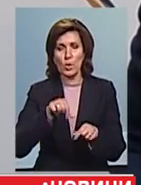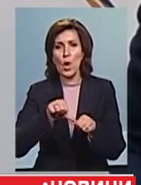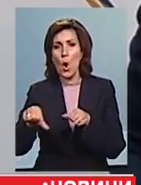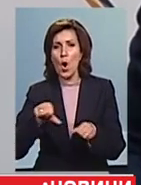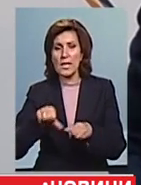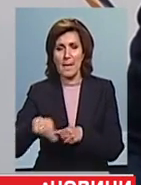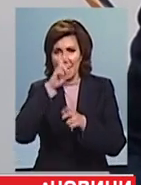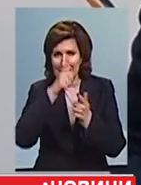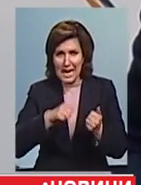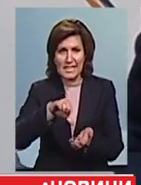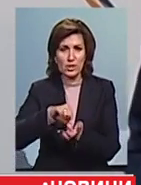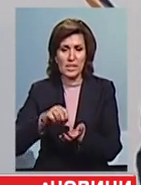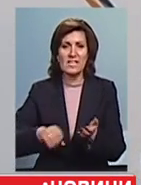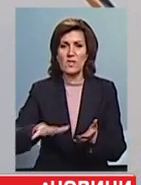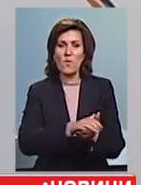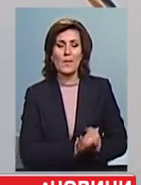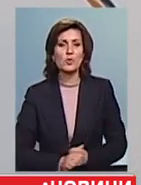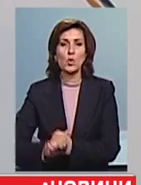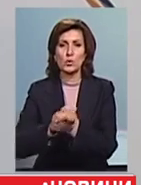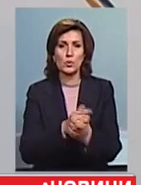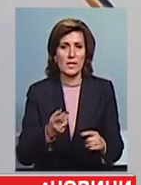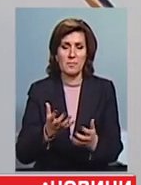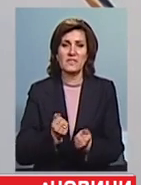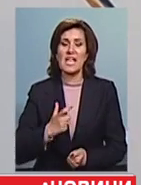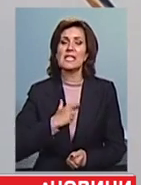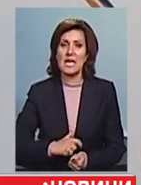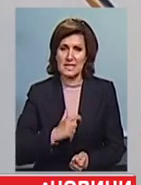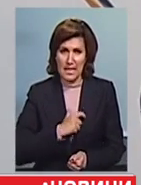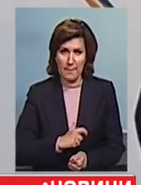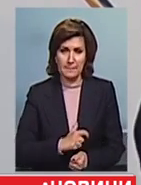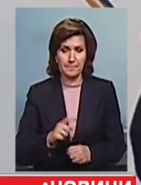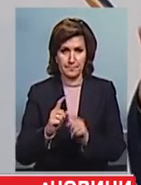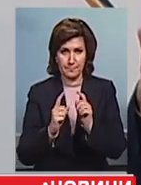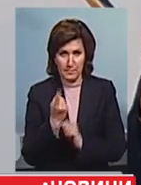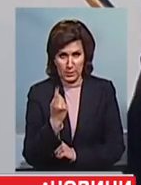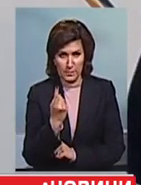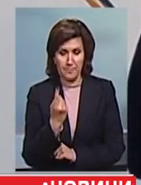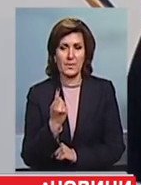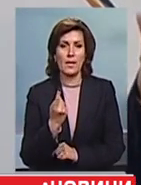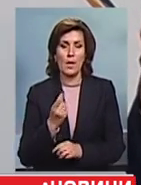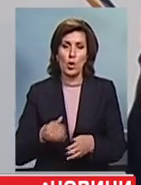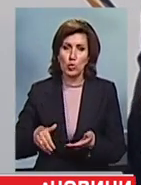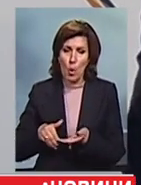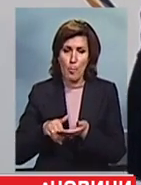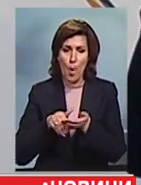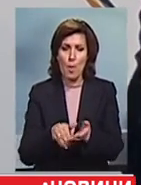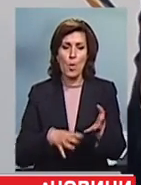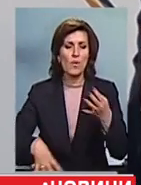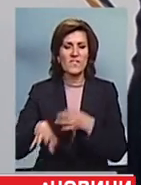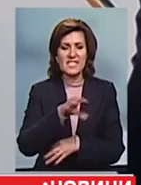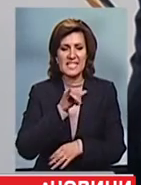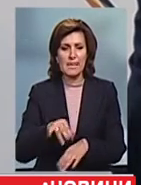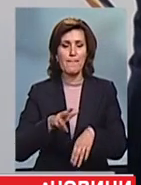країн-членів Європейського Союзу, які би взяли на себе, перше, допомогу